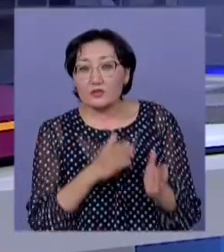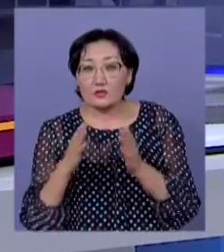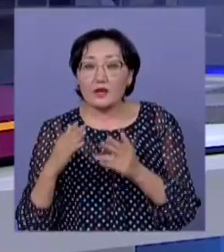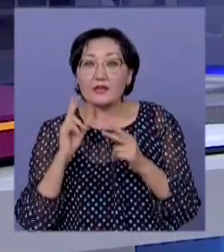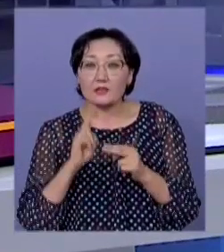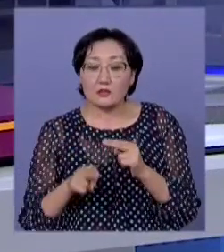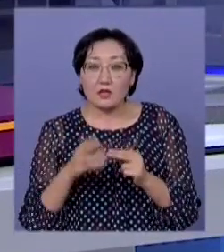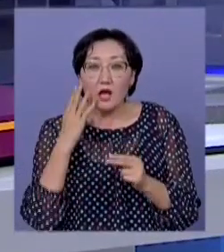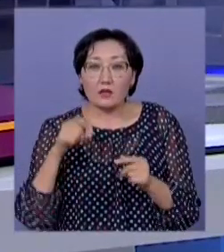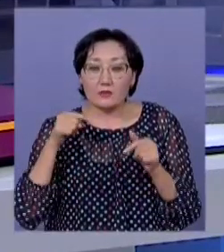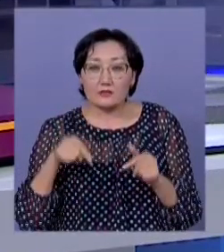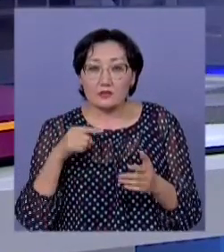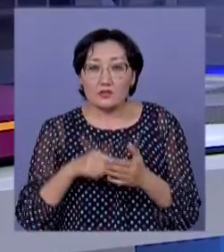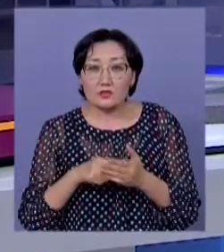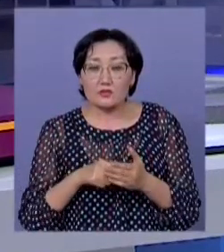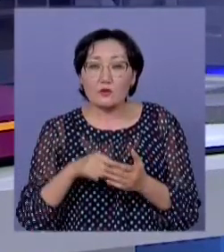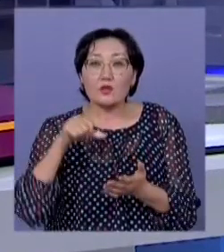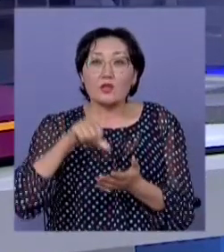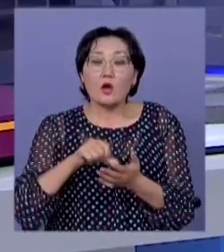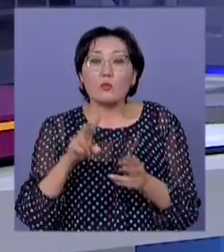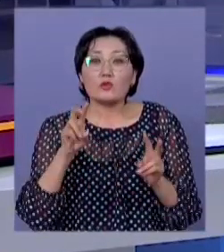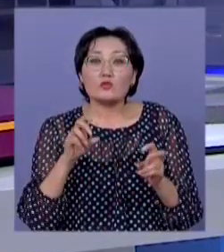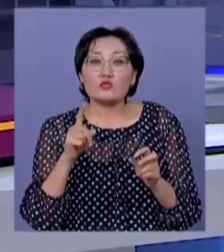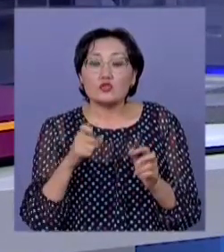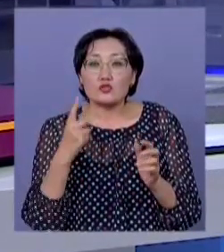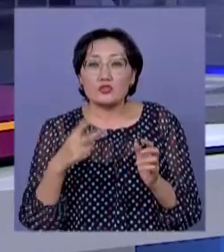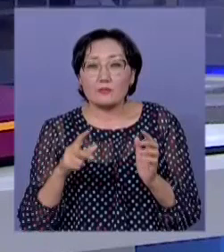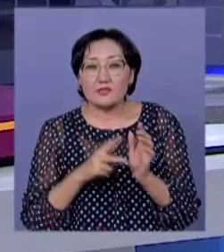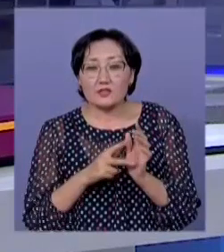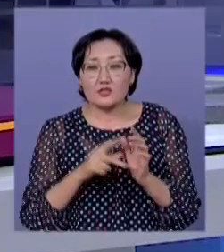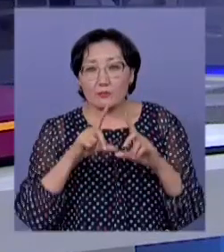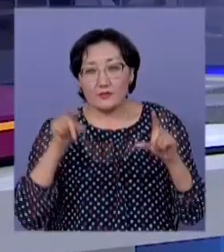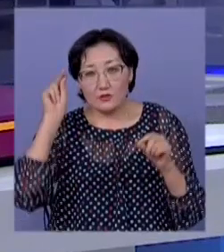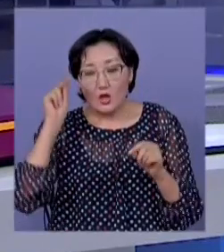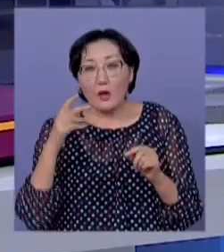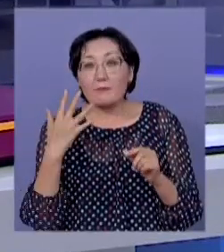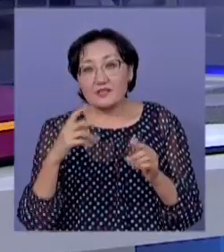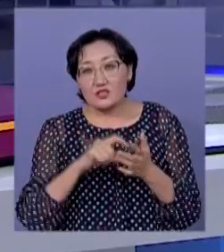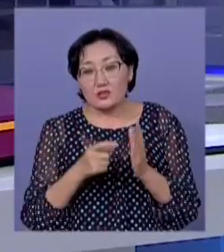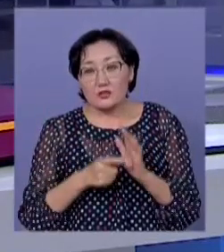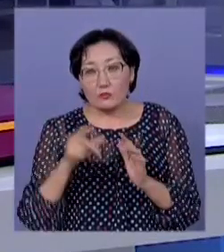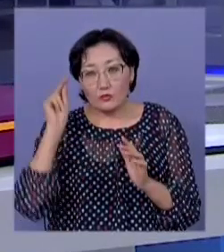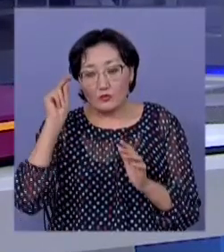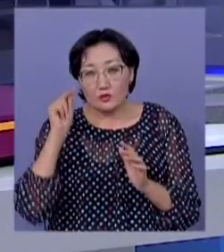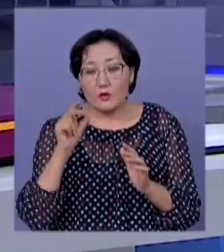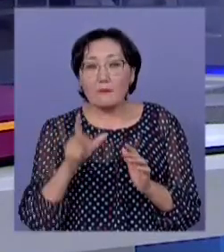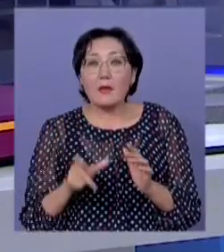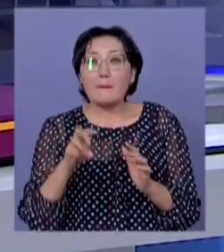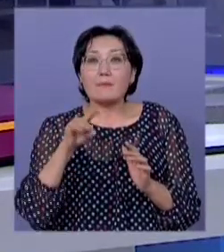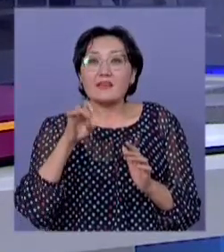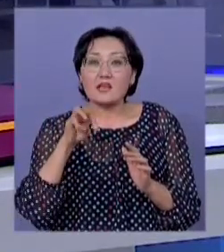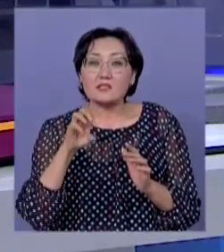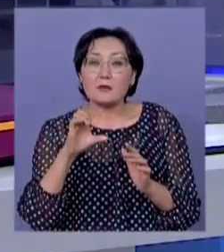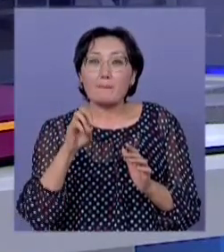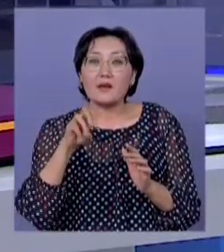аяқталды. Алматы қаласының намысын Мұхтар Әуезов атындағы нөмірі 128-ші мектептің 5-ші сынып оқушысы Мирас Максимов